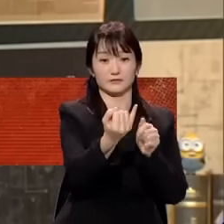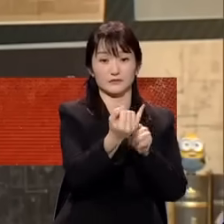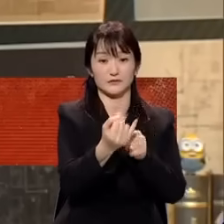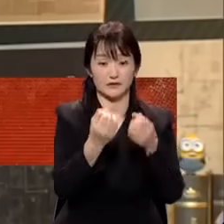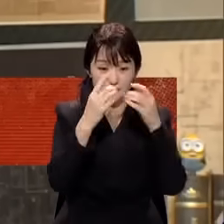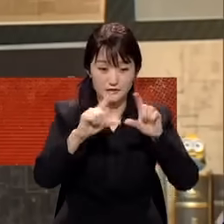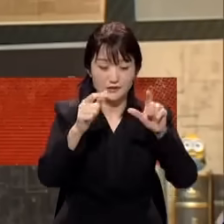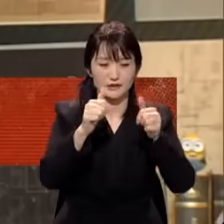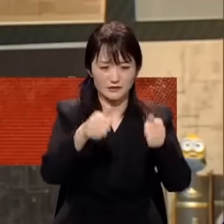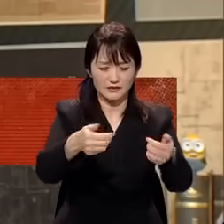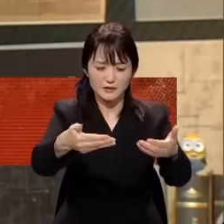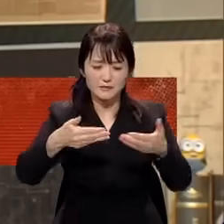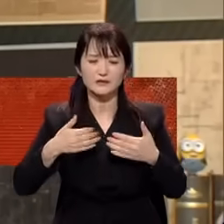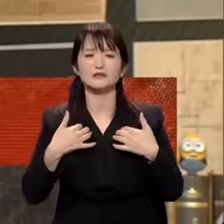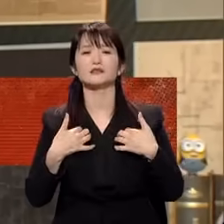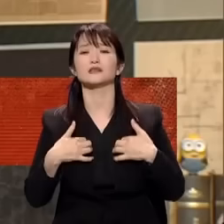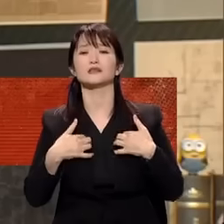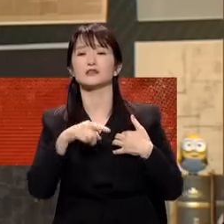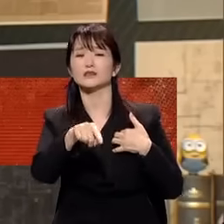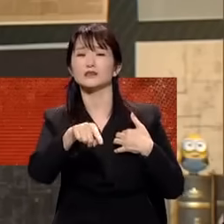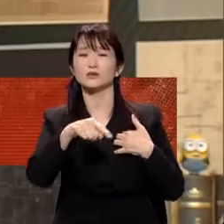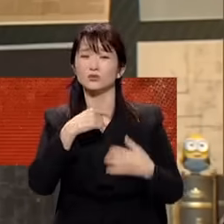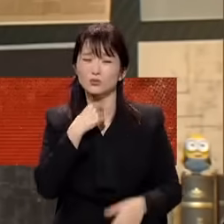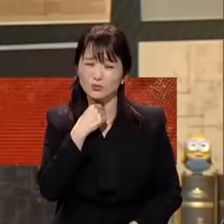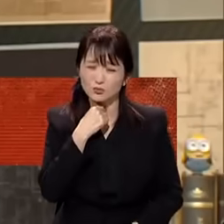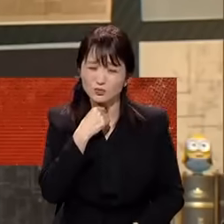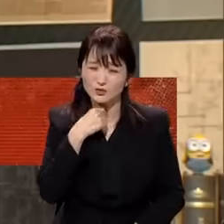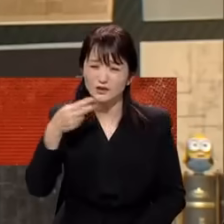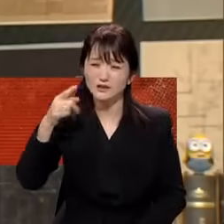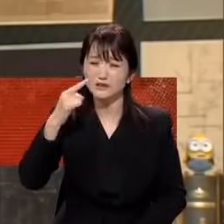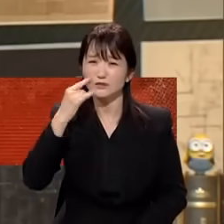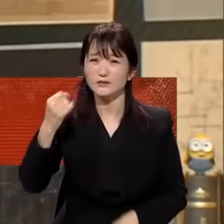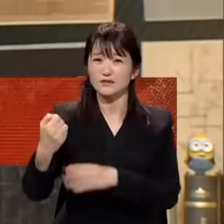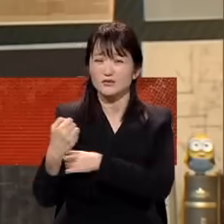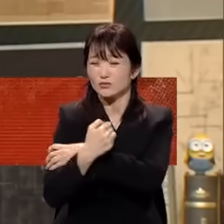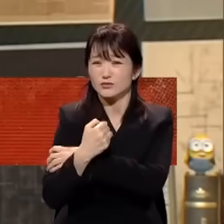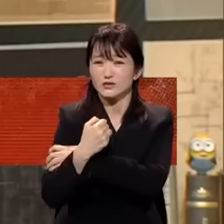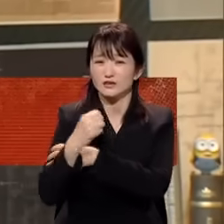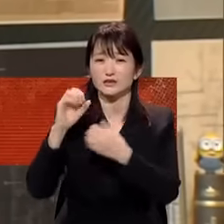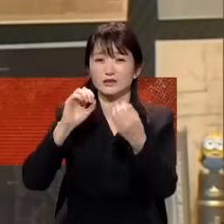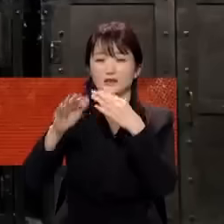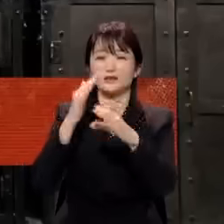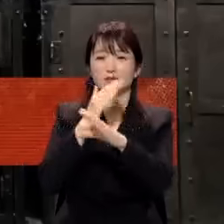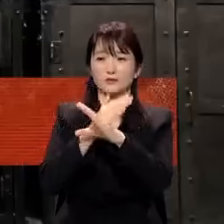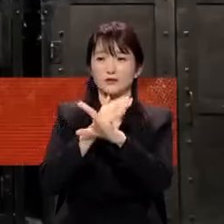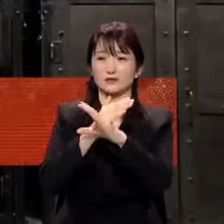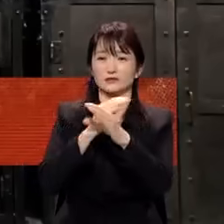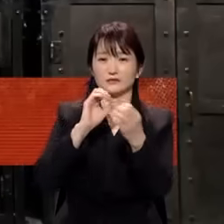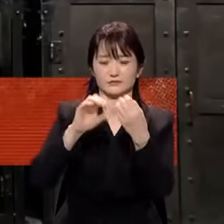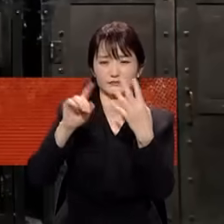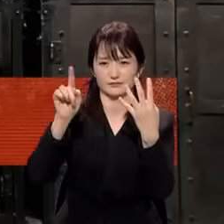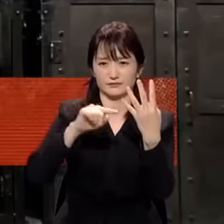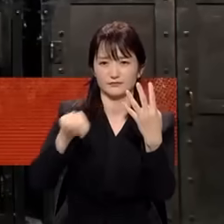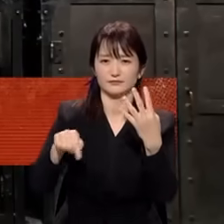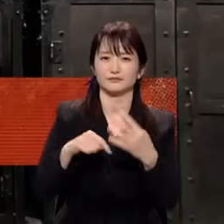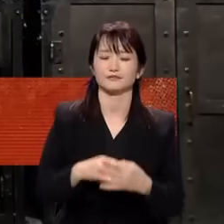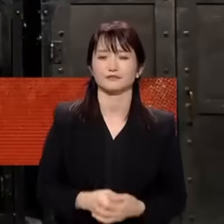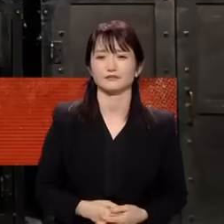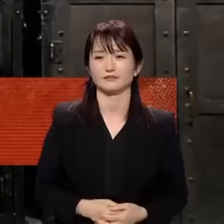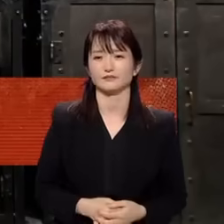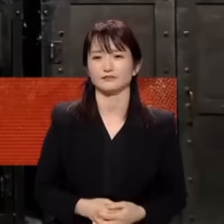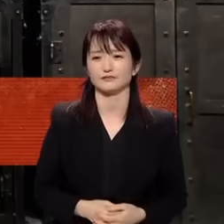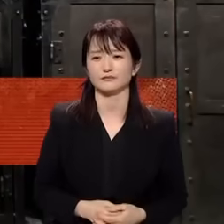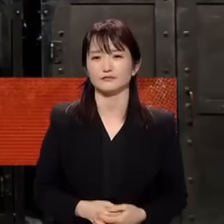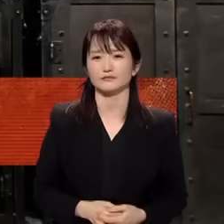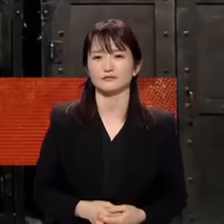그것도 기쁨이라면 기쁨인데 그거 좀 바라는 것도 CM이 갑질이냐? 어? X. 자 양 변호사님 달려주세요 빨리.